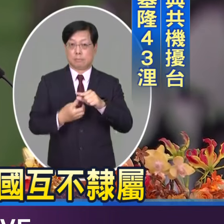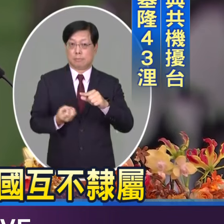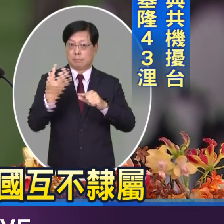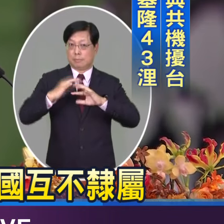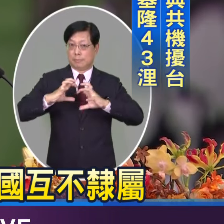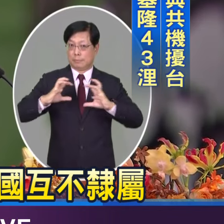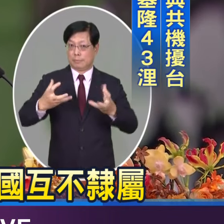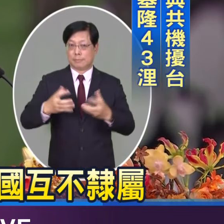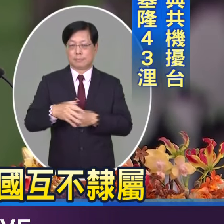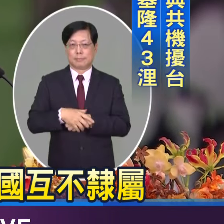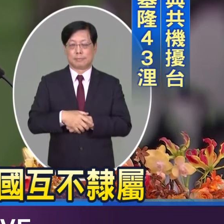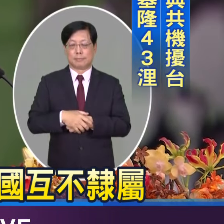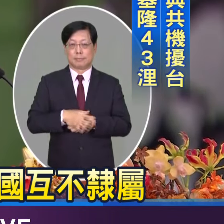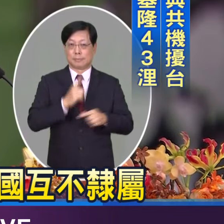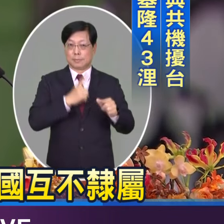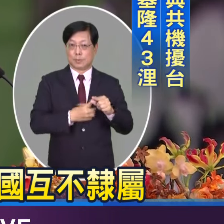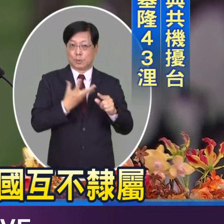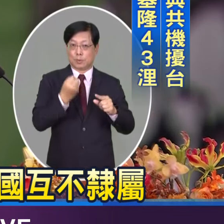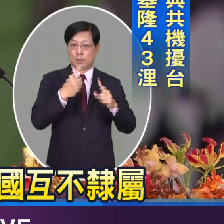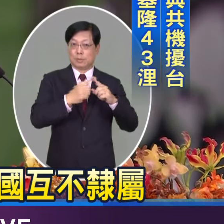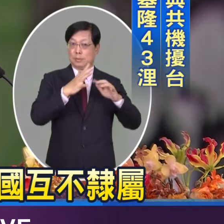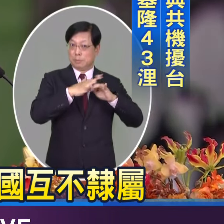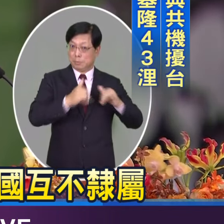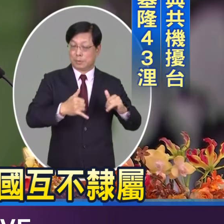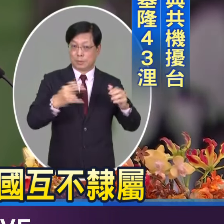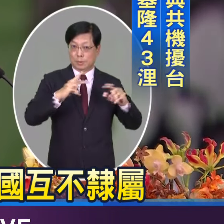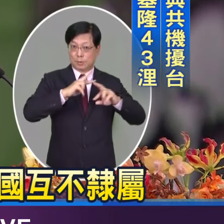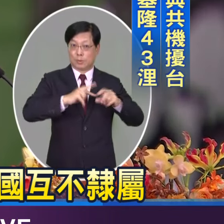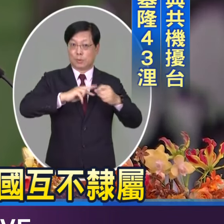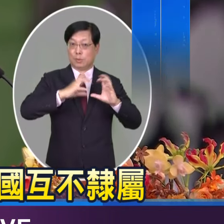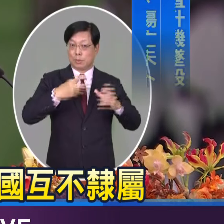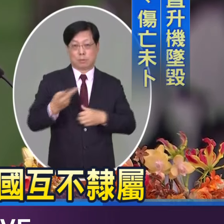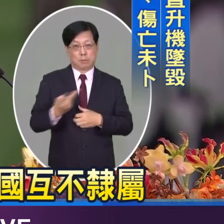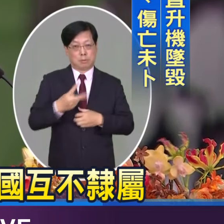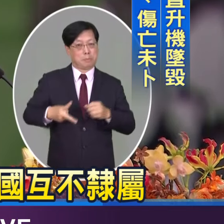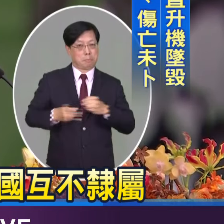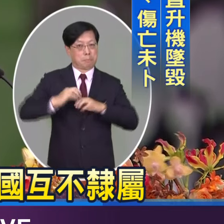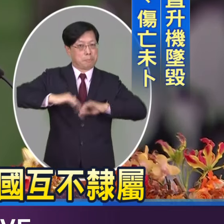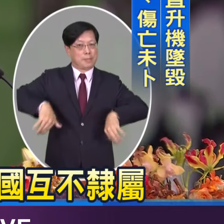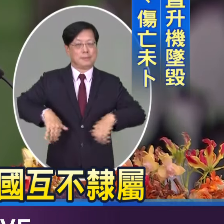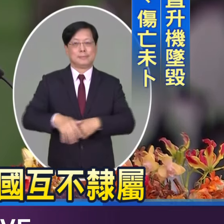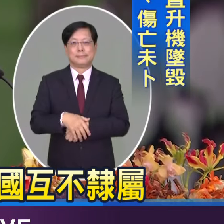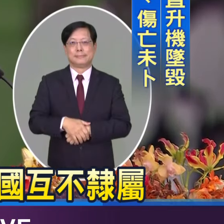国与中华人民共和国互不隶属，